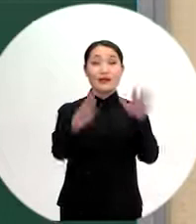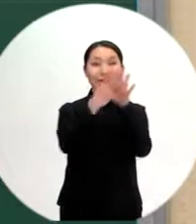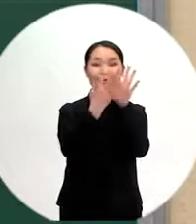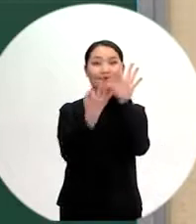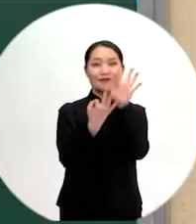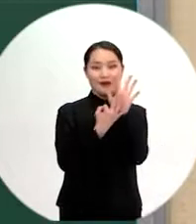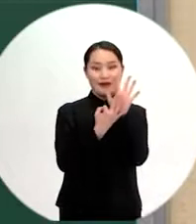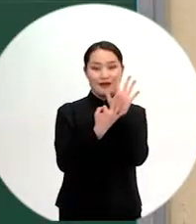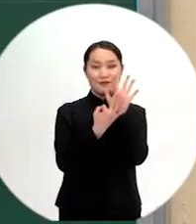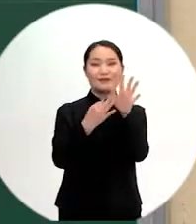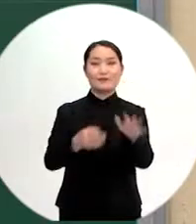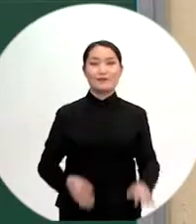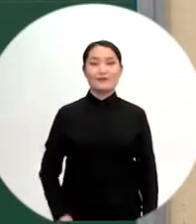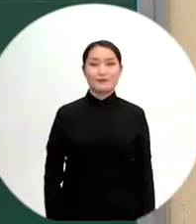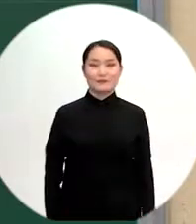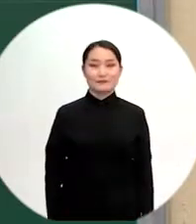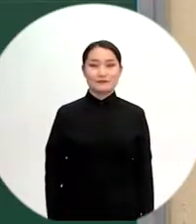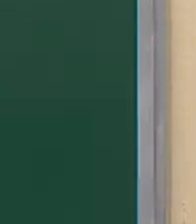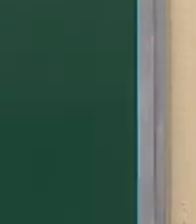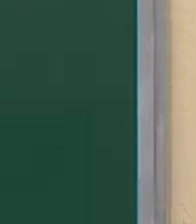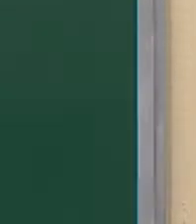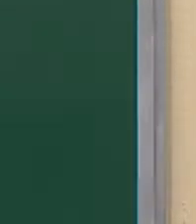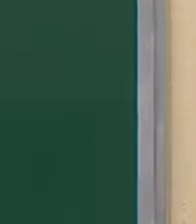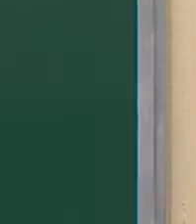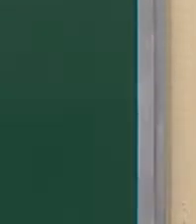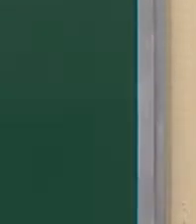Аруунайм гарна шүү дээ хүүхдүүд ээ.